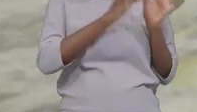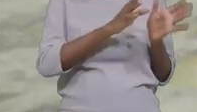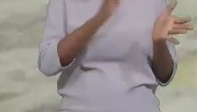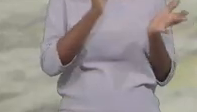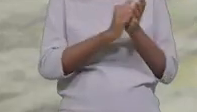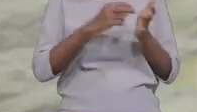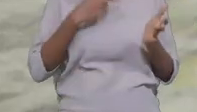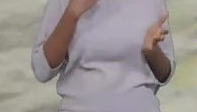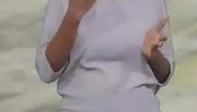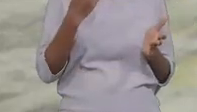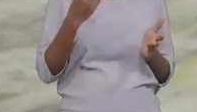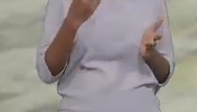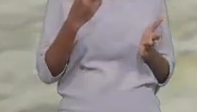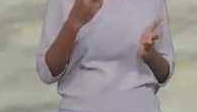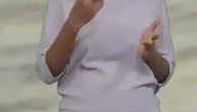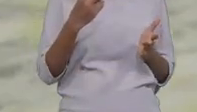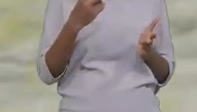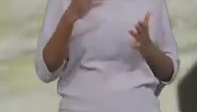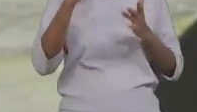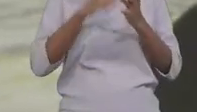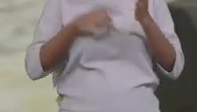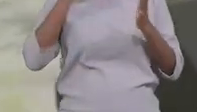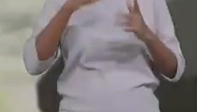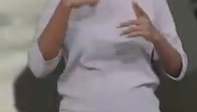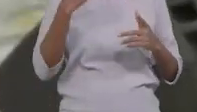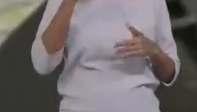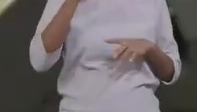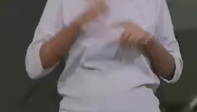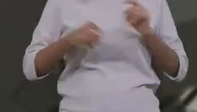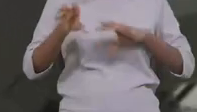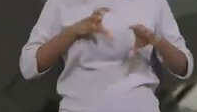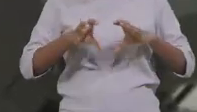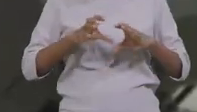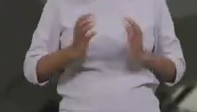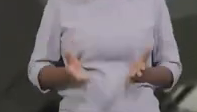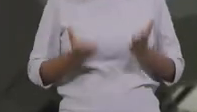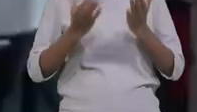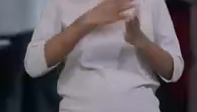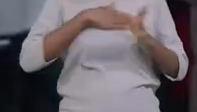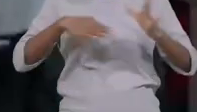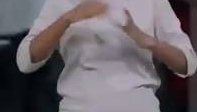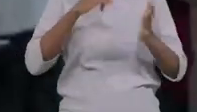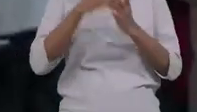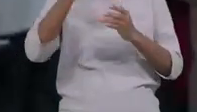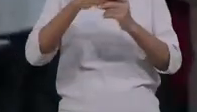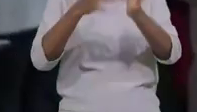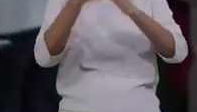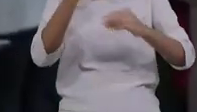dédaigne cette voix, ce qu'ils ont dit, que tu ne peux pas faire, lève-toi et